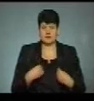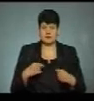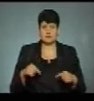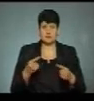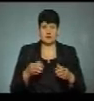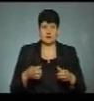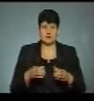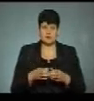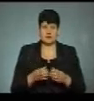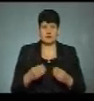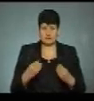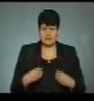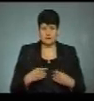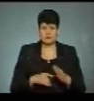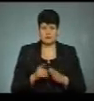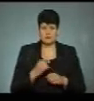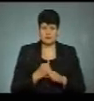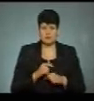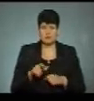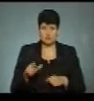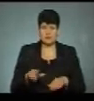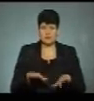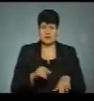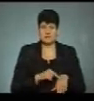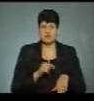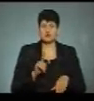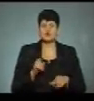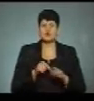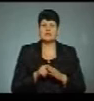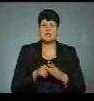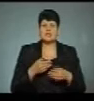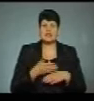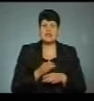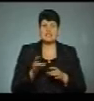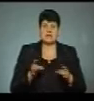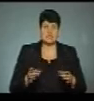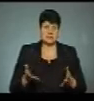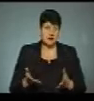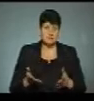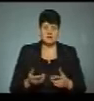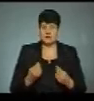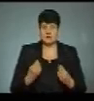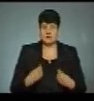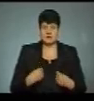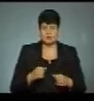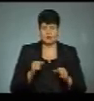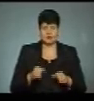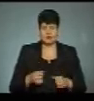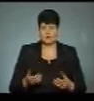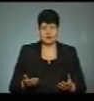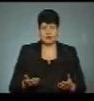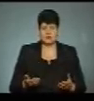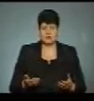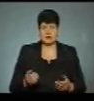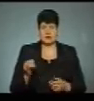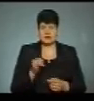громаду. Дайте запрацювати, щоб люди на місцях відчули, що таке децентралізація. Проте тої можливості нам не надають, і, ну,